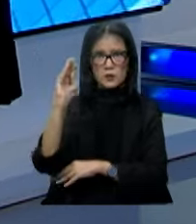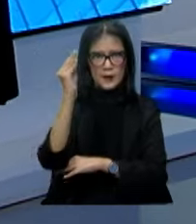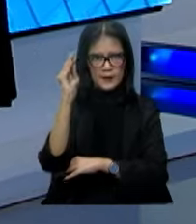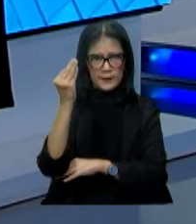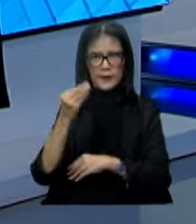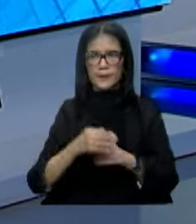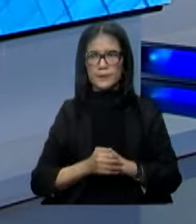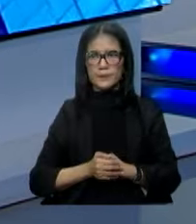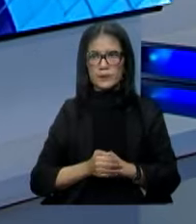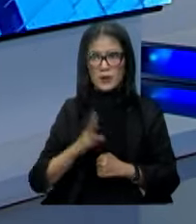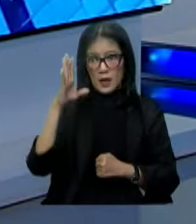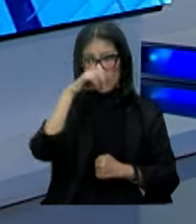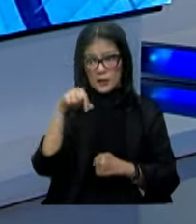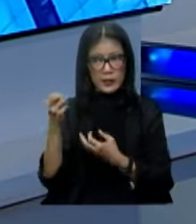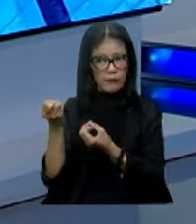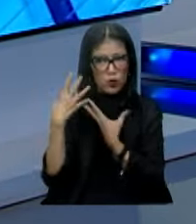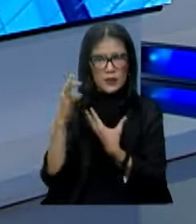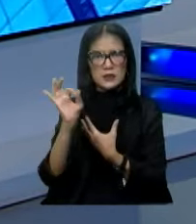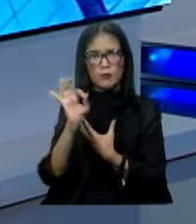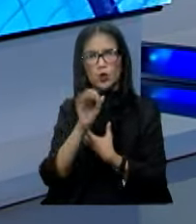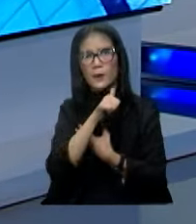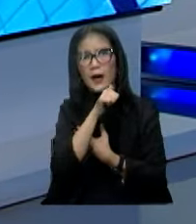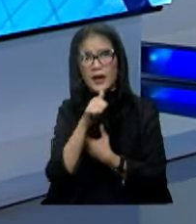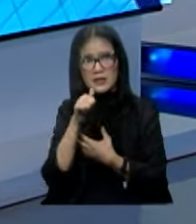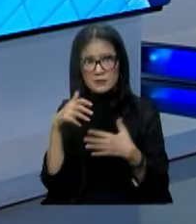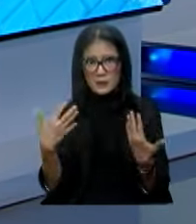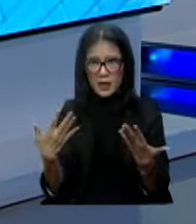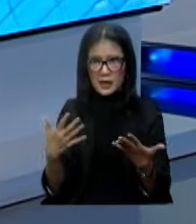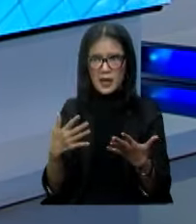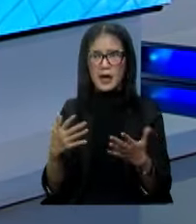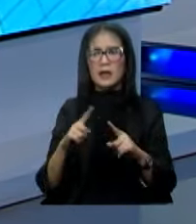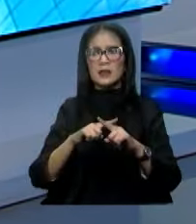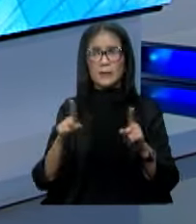ini belum ada pernyataan terbaru dari Anies Baswedan, sementara pendaftaran Pilkada akan